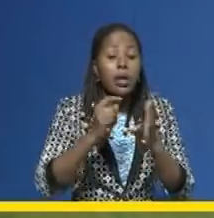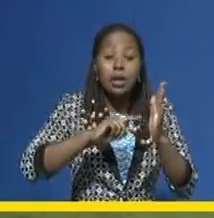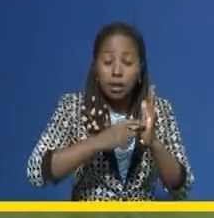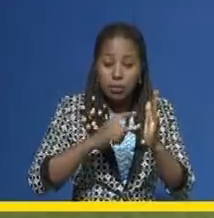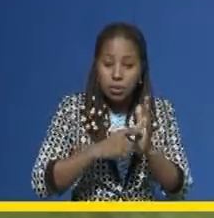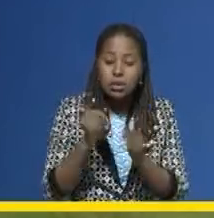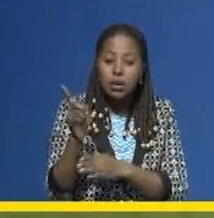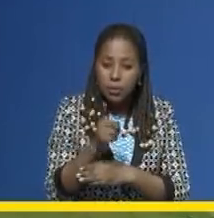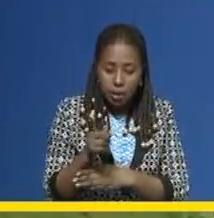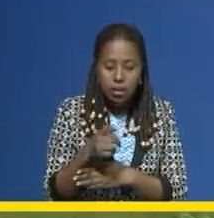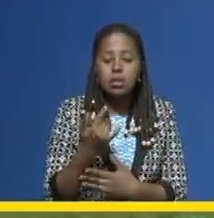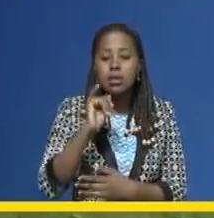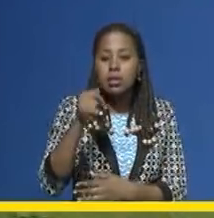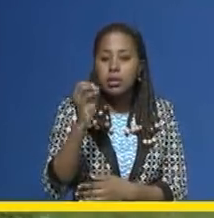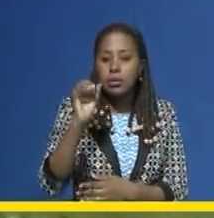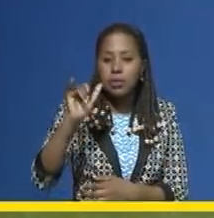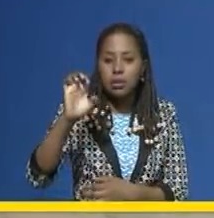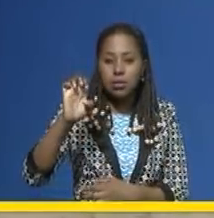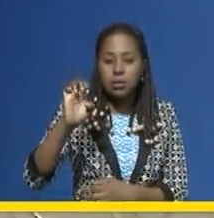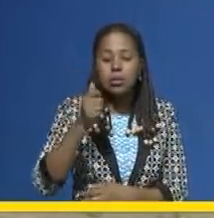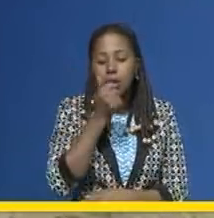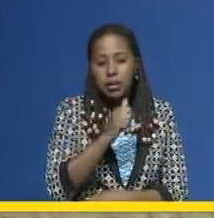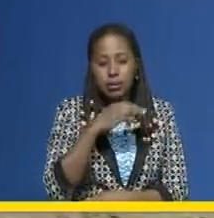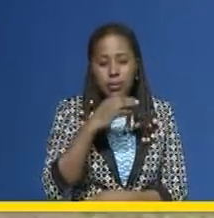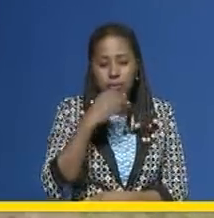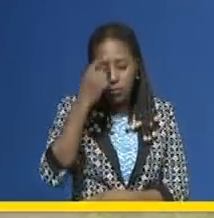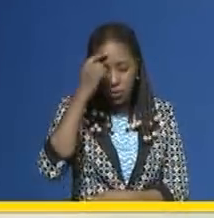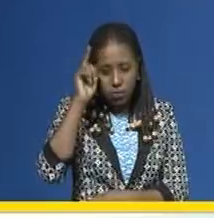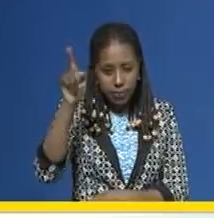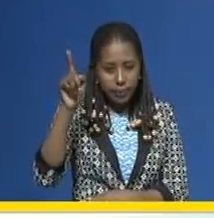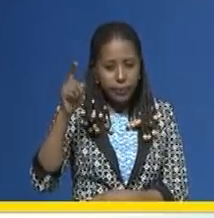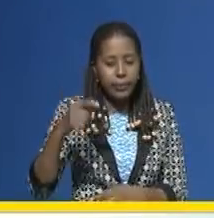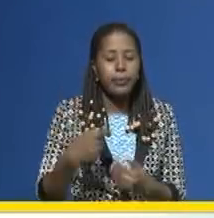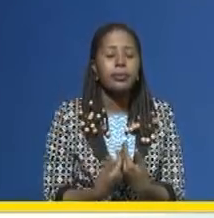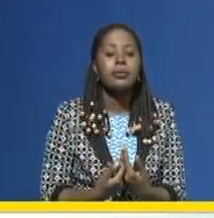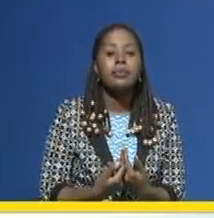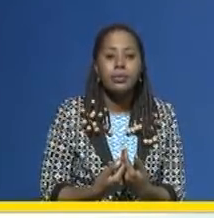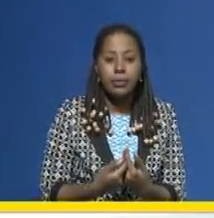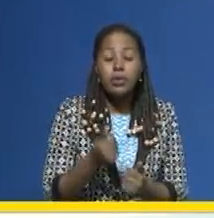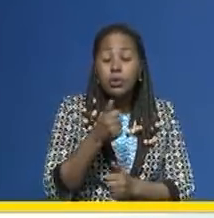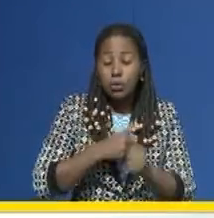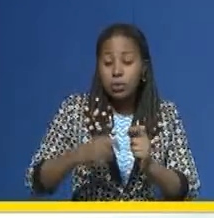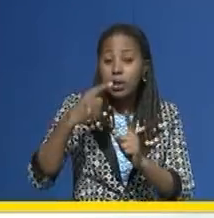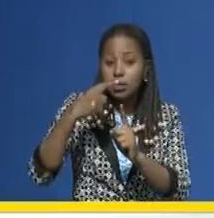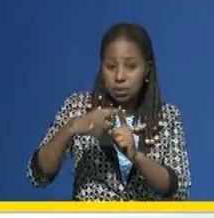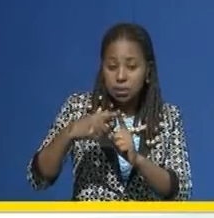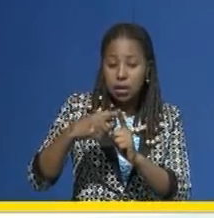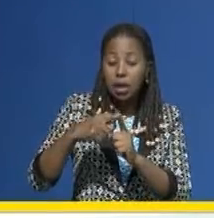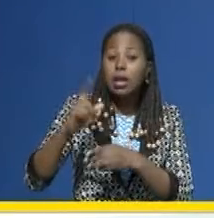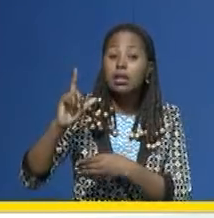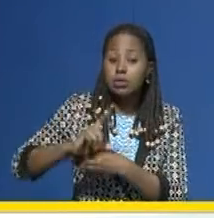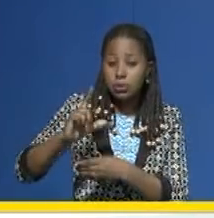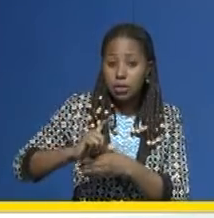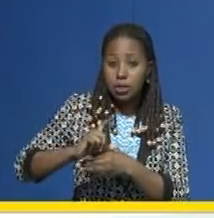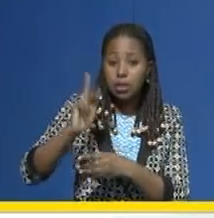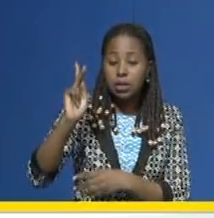uwindaji. Joyce Mwakalinga, Azam News, Dodoma. Naye kiongozi wa kanisa la Kilinjili la Kilutheli